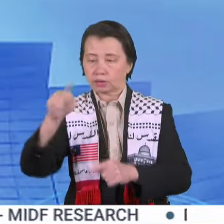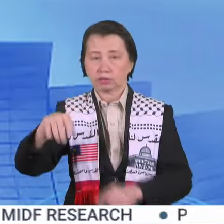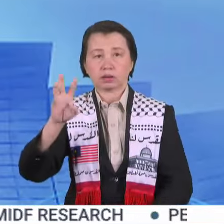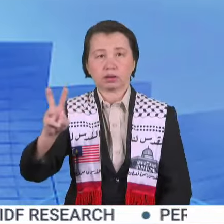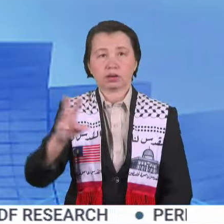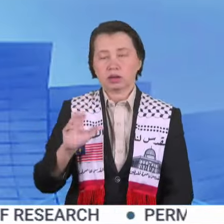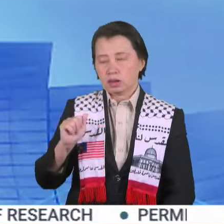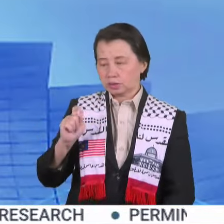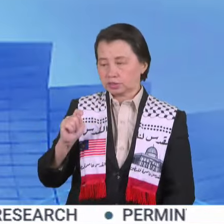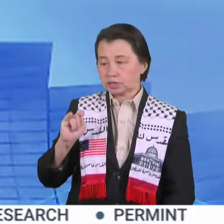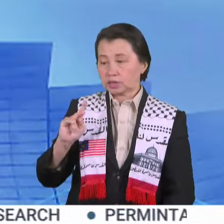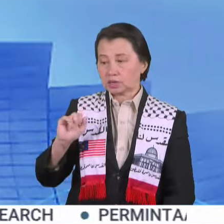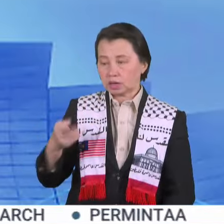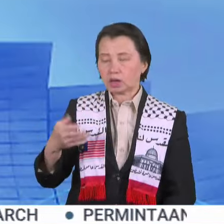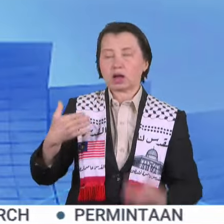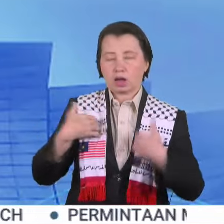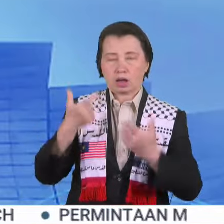Atika Maktar ada laporannya.